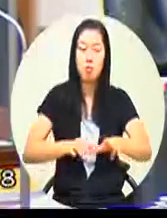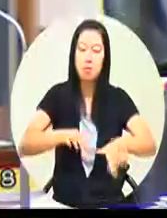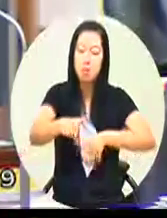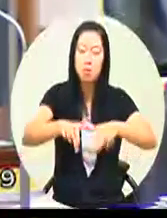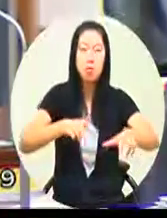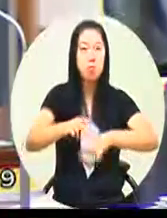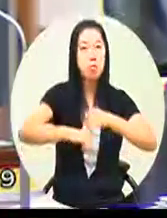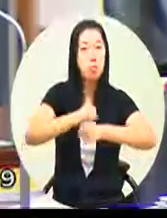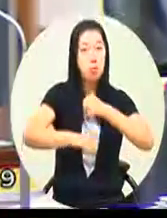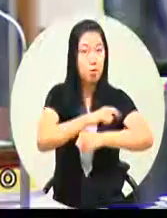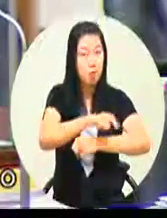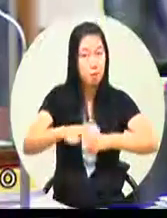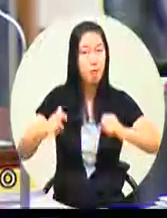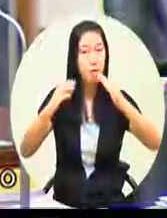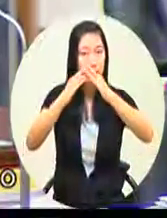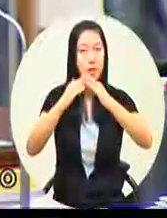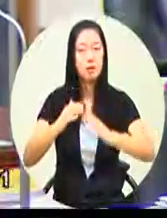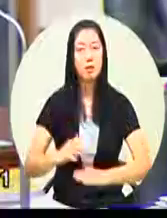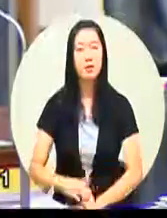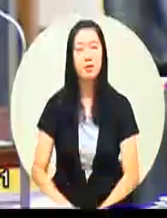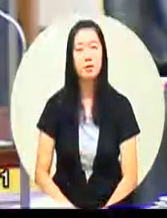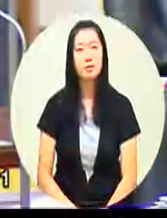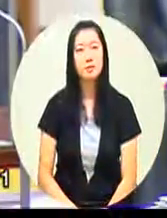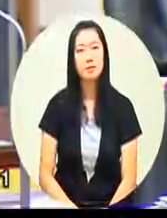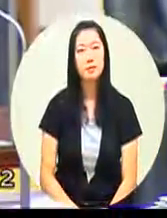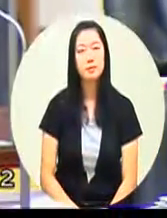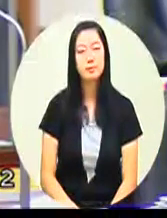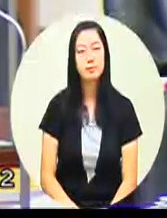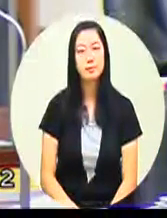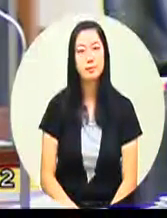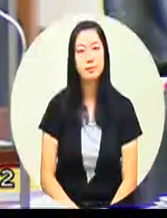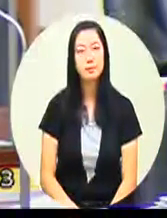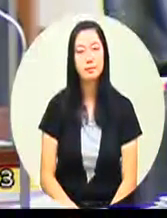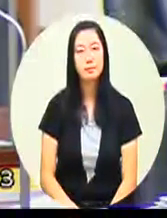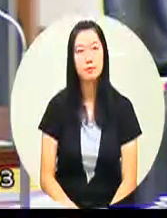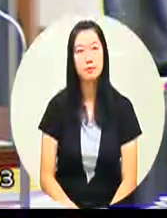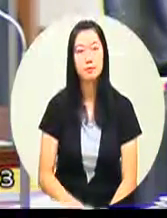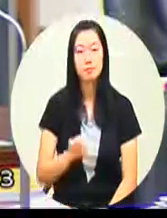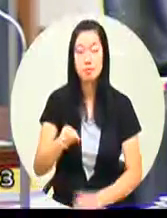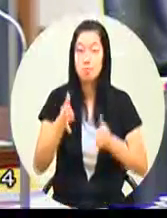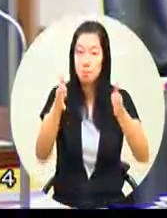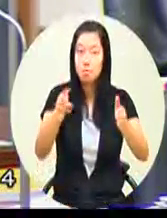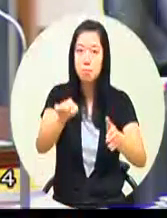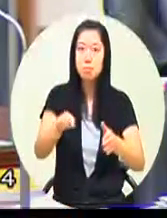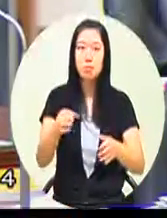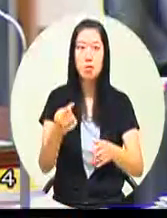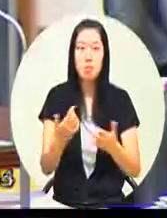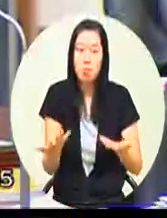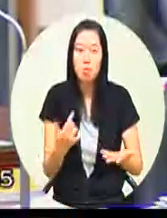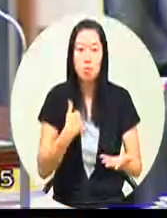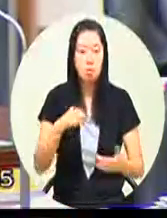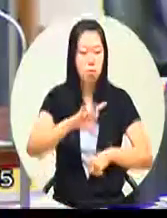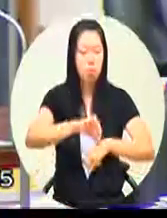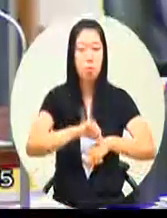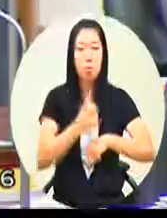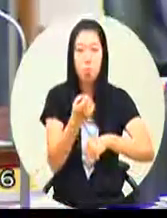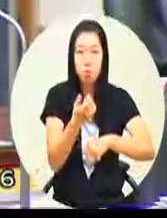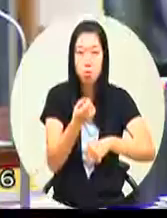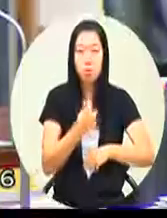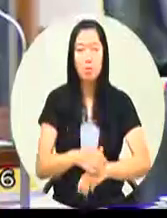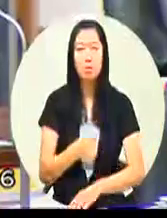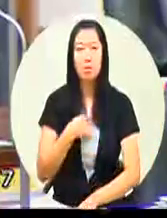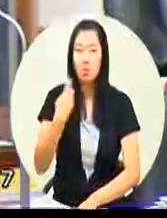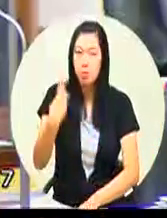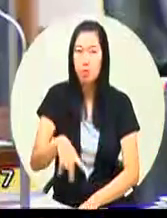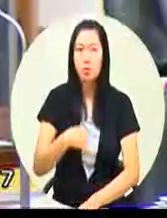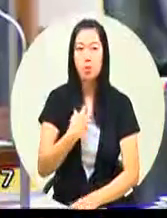之没有流浪犬之家对对，所以针对这个部分因为的时间的关系我还